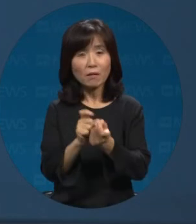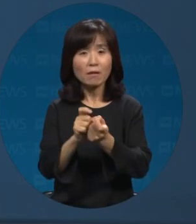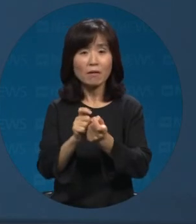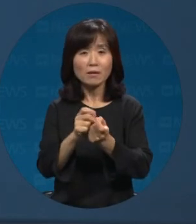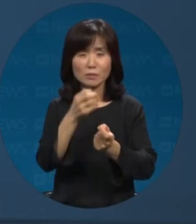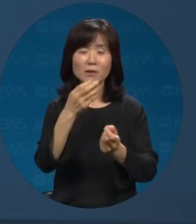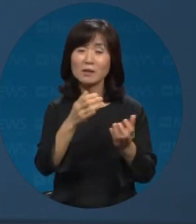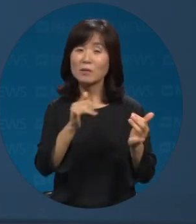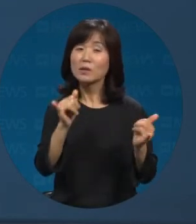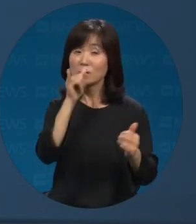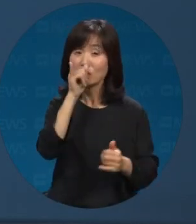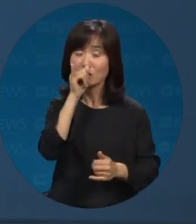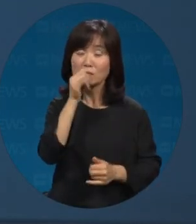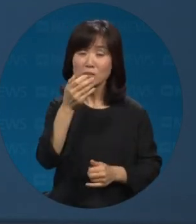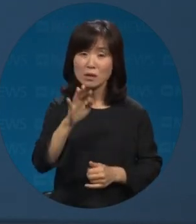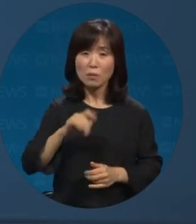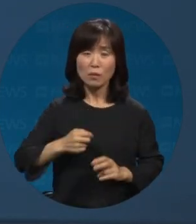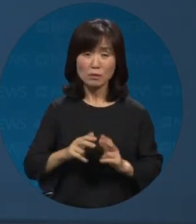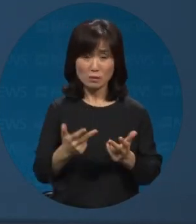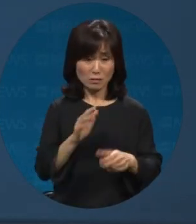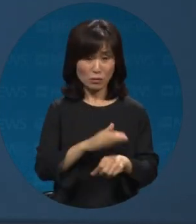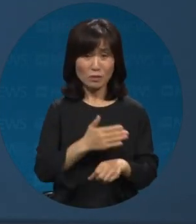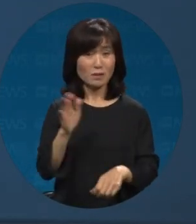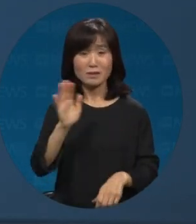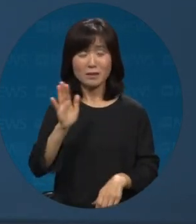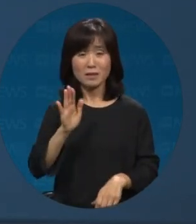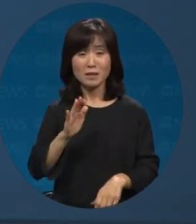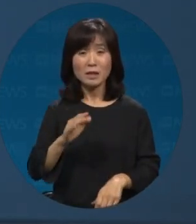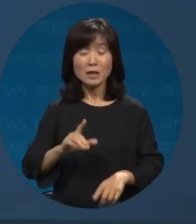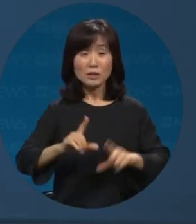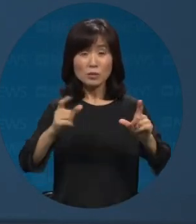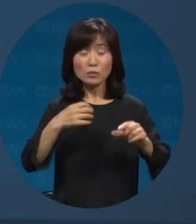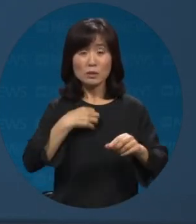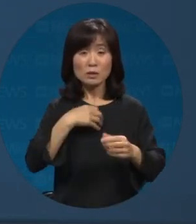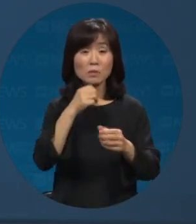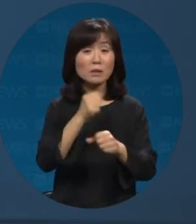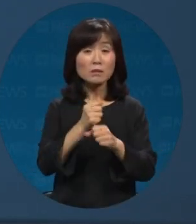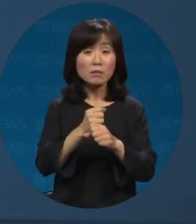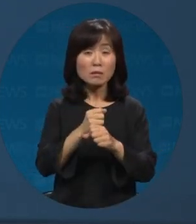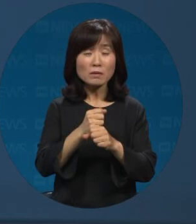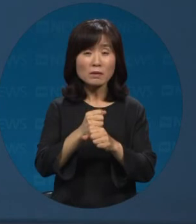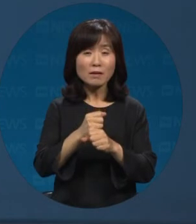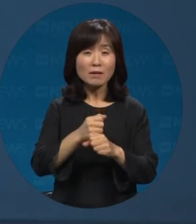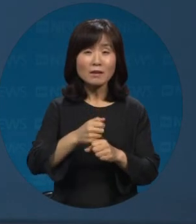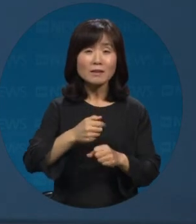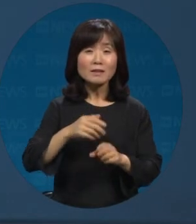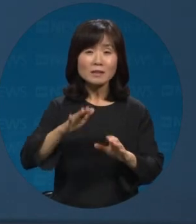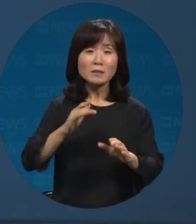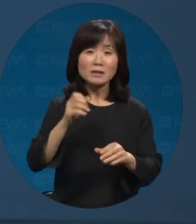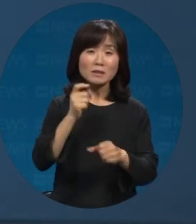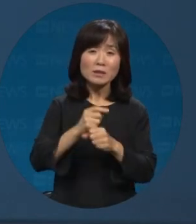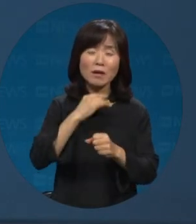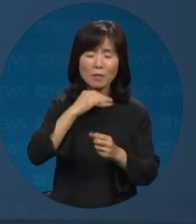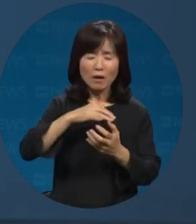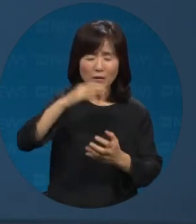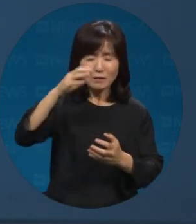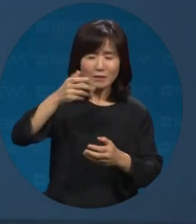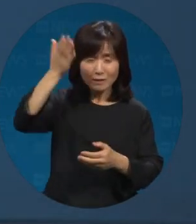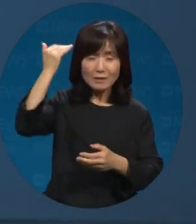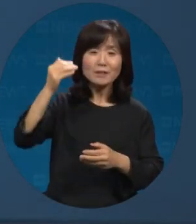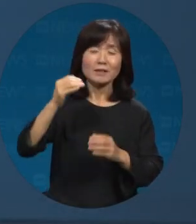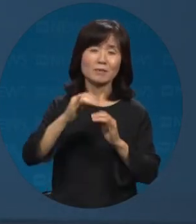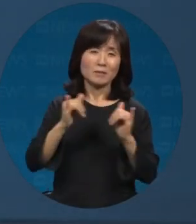사실 본인들 탓이 아닌데이 위기를 만들어낸 것은 기성세대들 다시 크죠 그래서